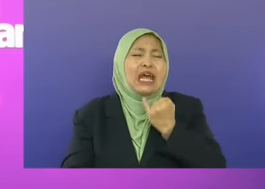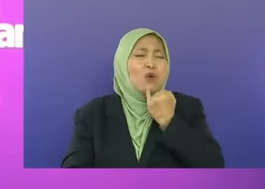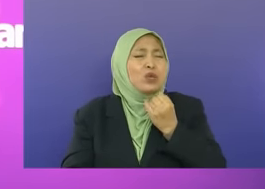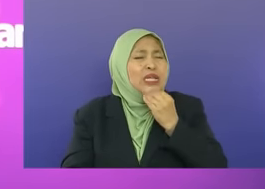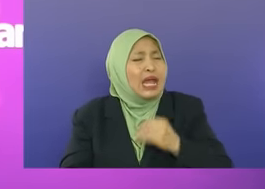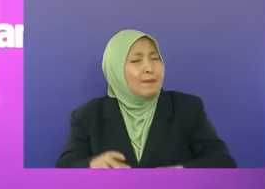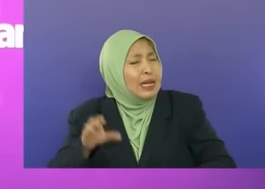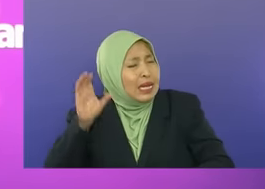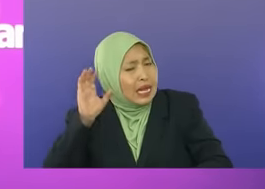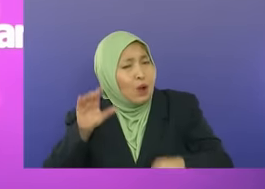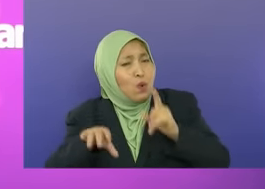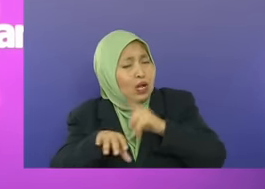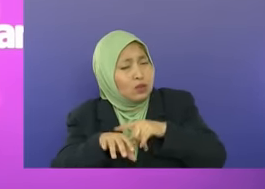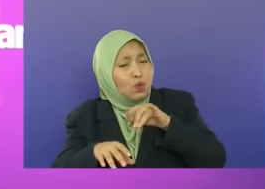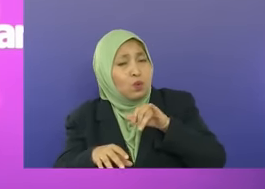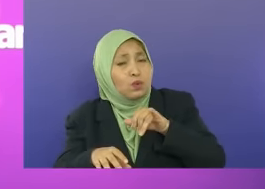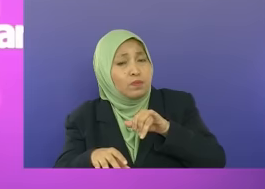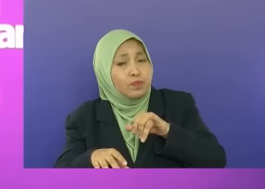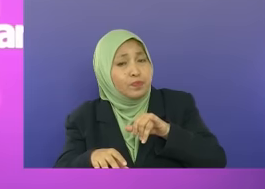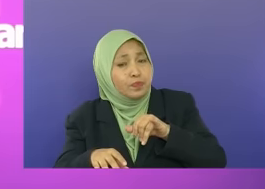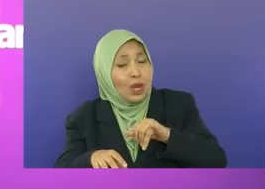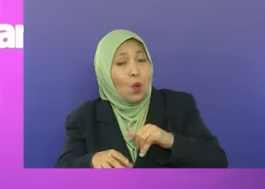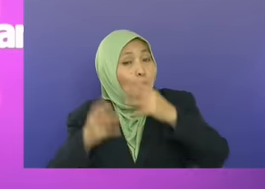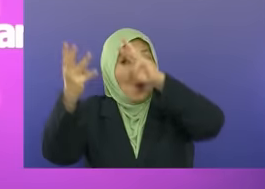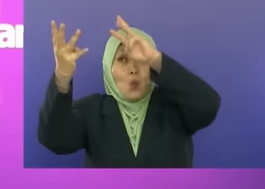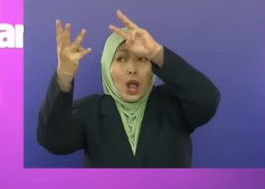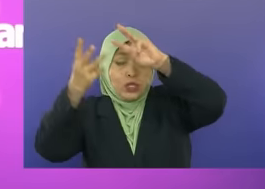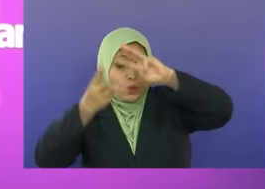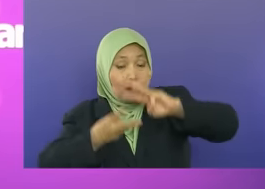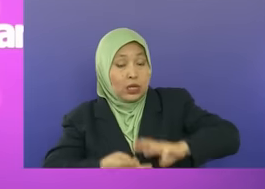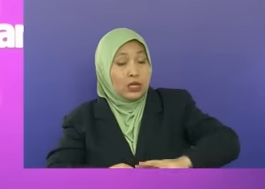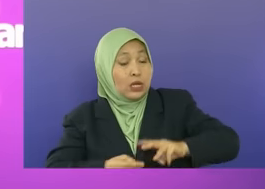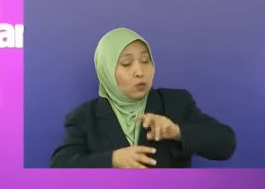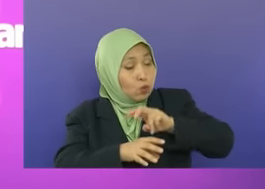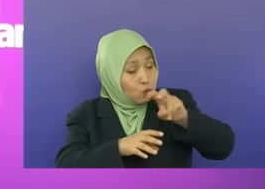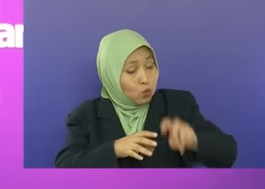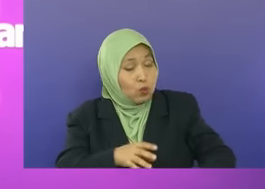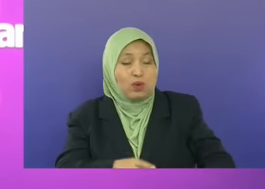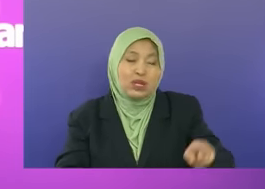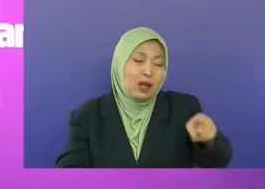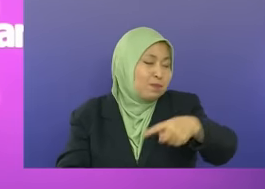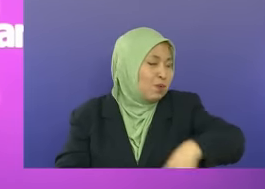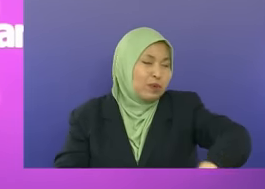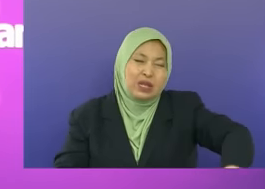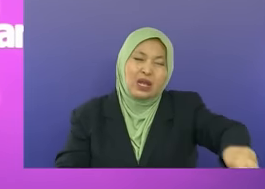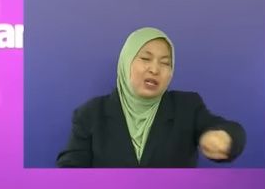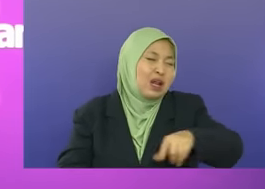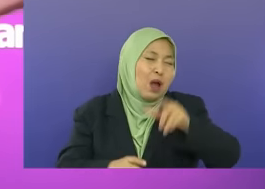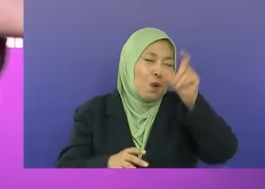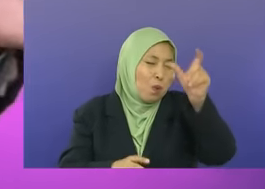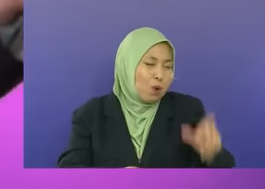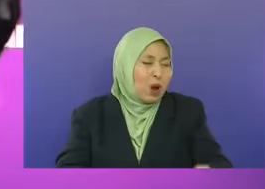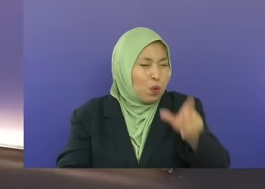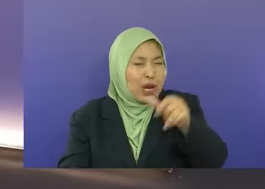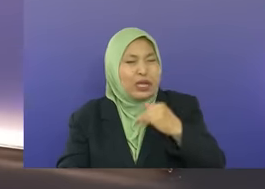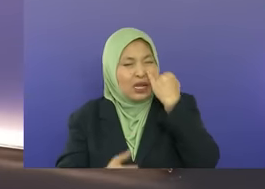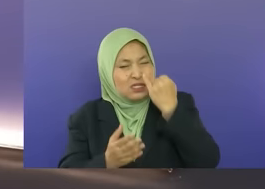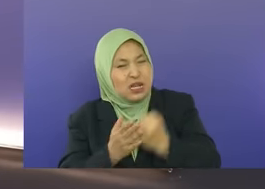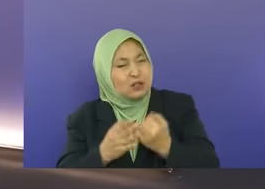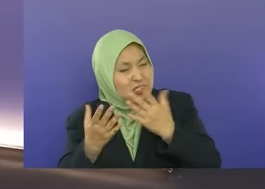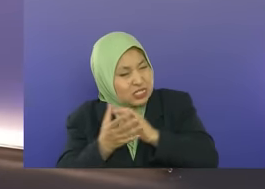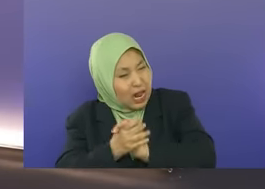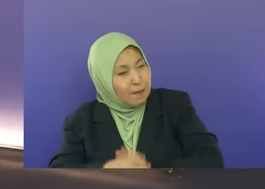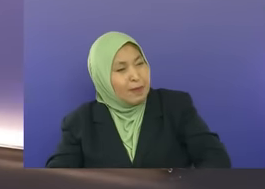pada waktu Wahyu ini turun waktu kamu ini adalah zalim jadi beliau selama